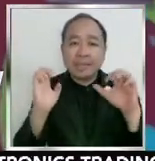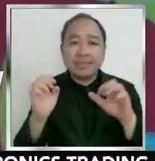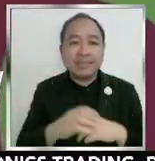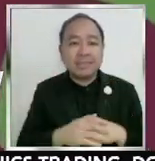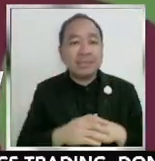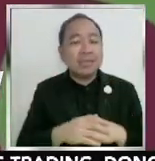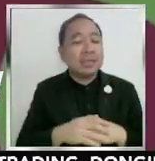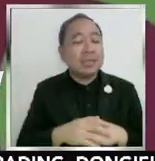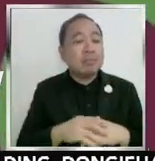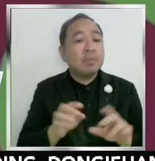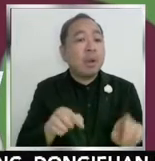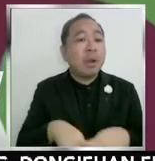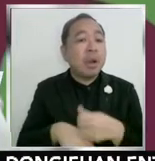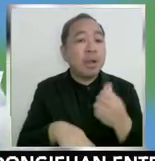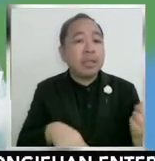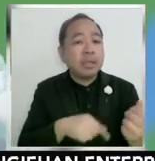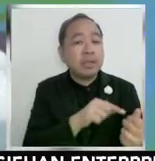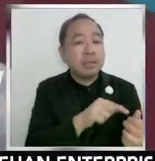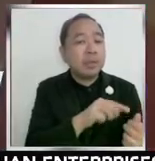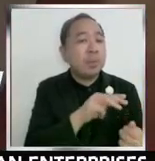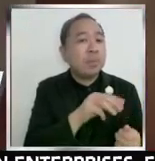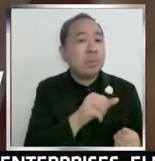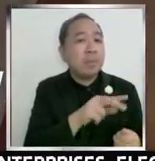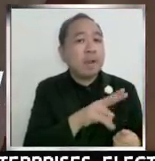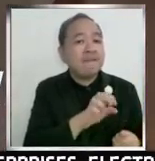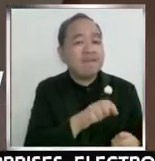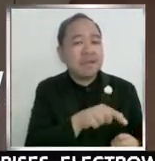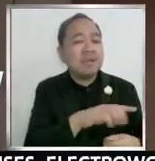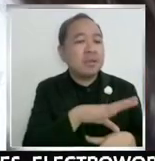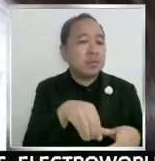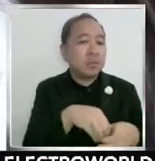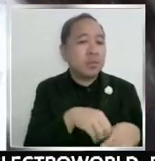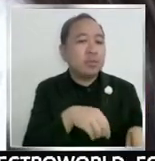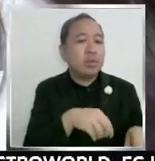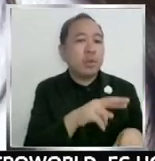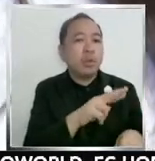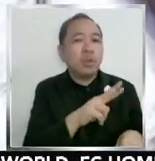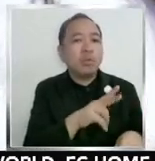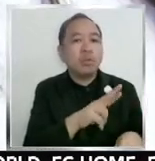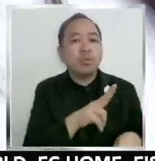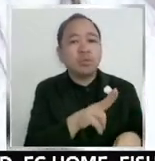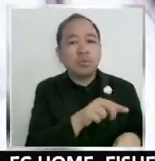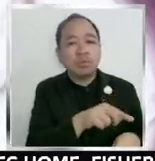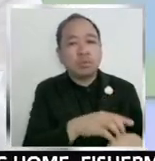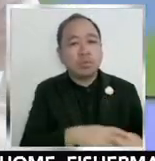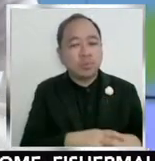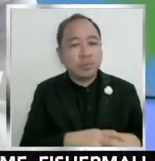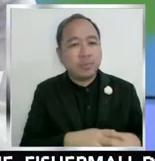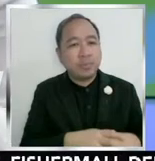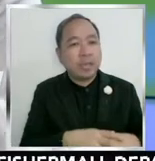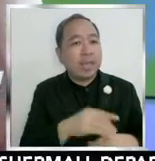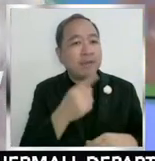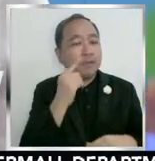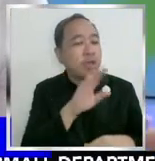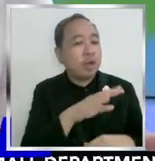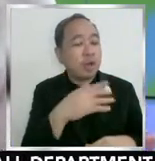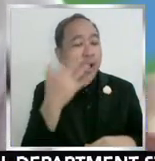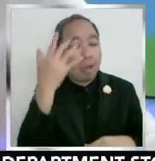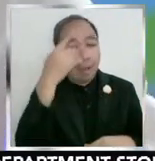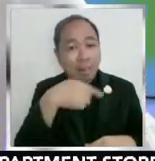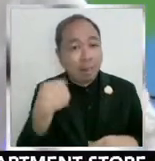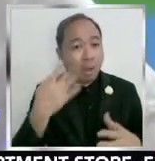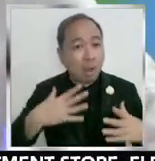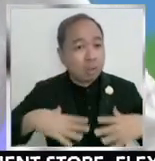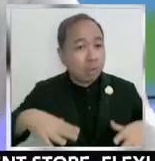Habang kasama naman ni Mavi sa intense workout, si Ruru Madrid. And for their looks... Last year, parang nag-big